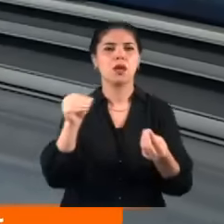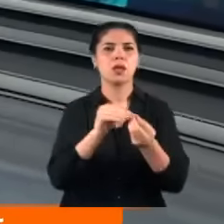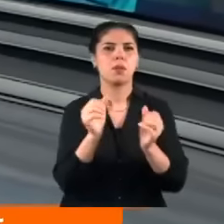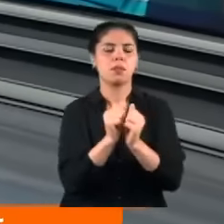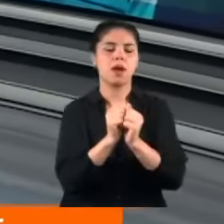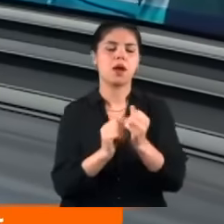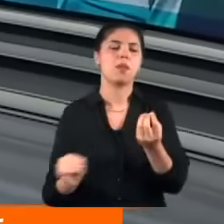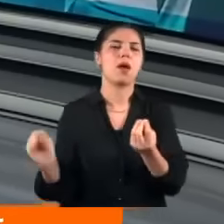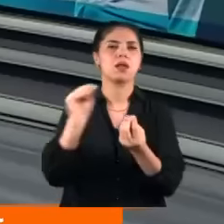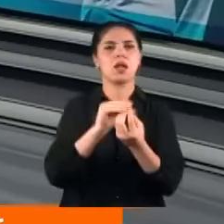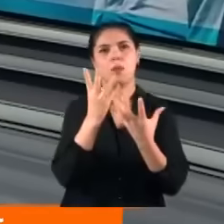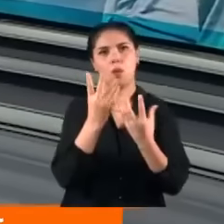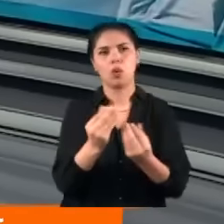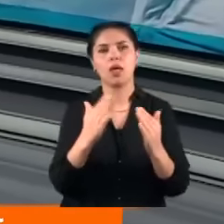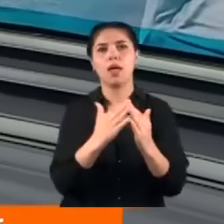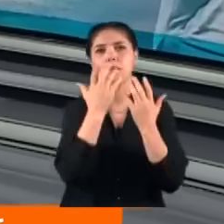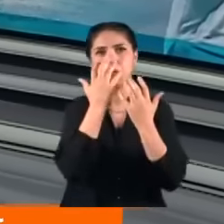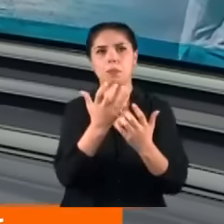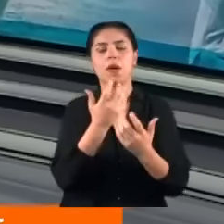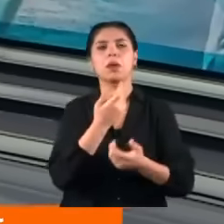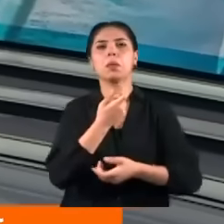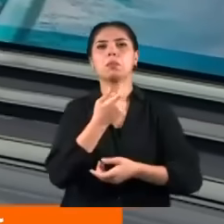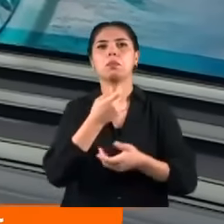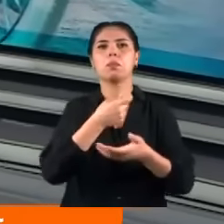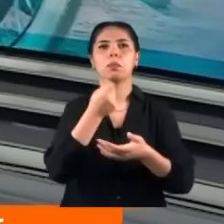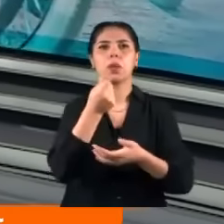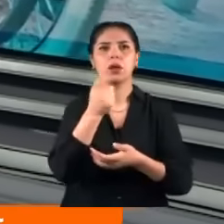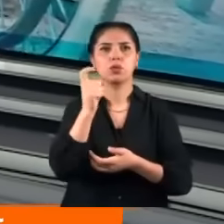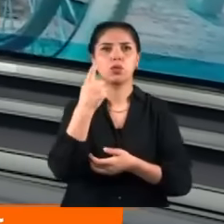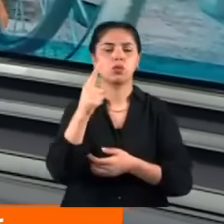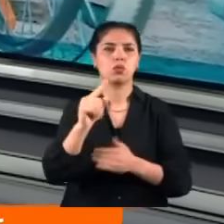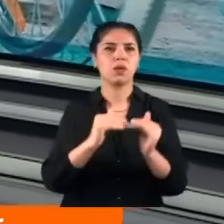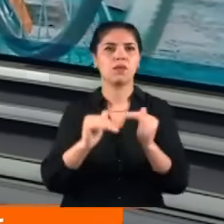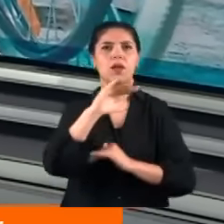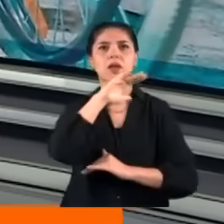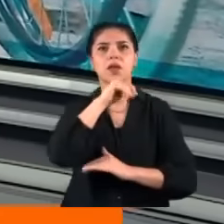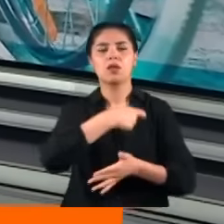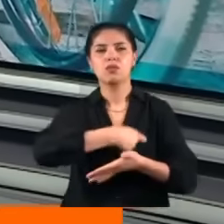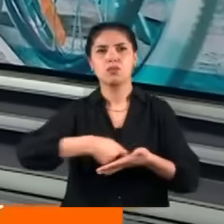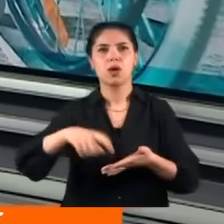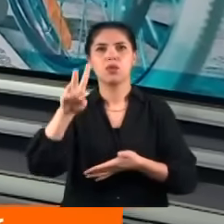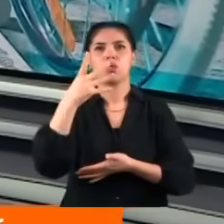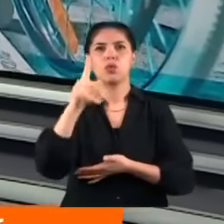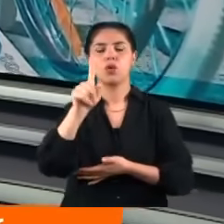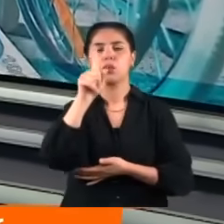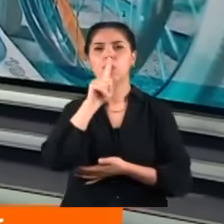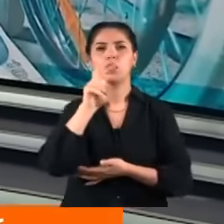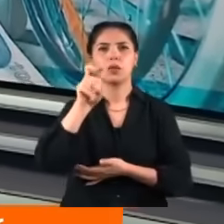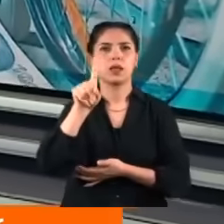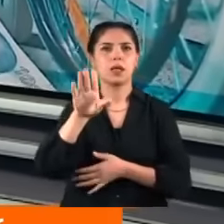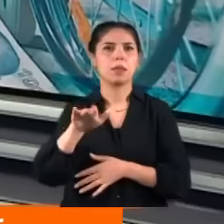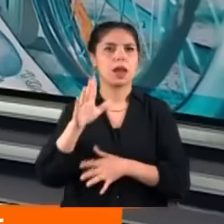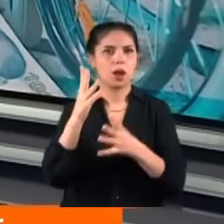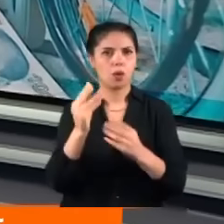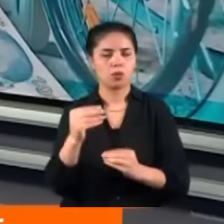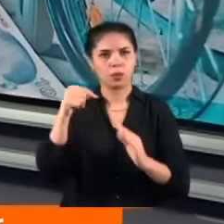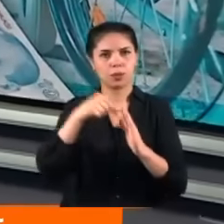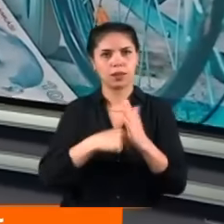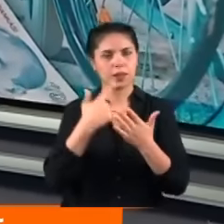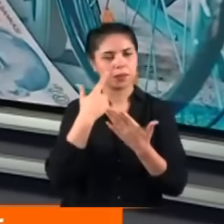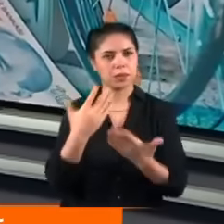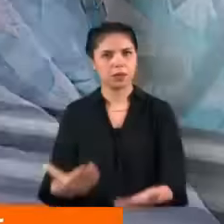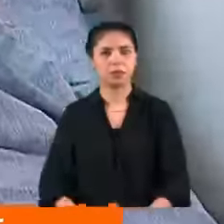birlikte artırıldı. Evde bakım ücreti 9 bin lirayı geçti. Yaşlı aylığı ise 4.181 liraya çıktı. Ayrıntılar geliyor.